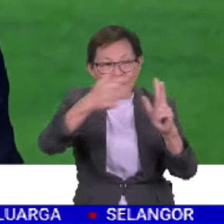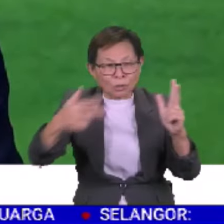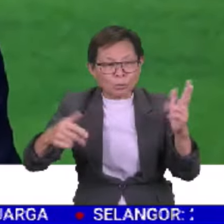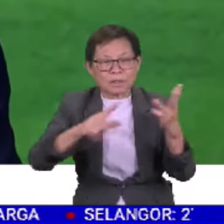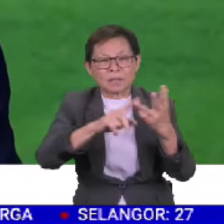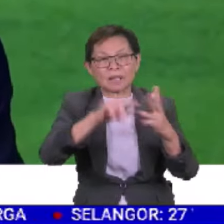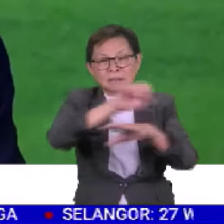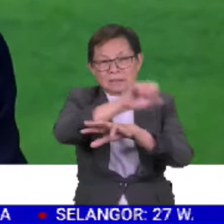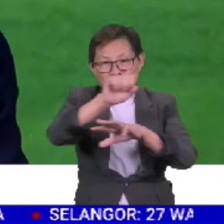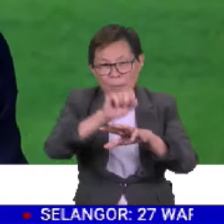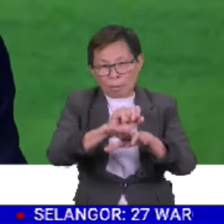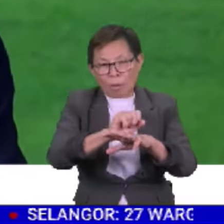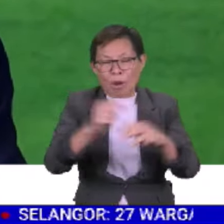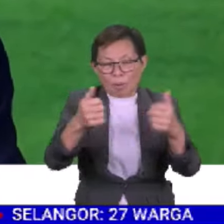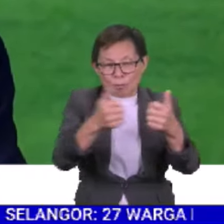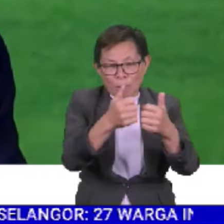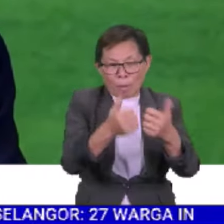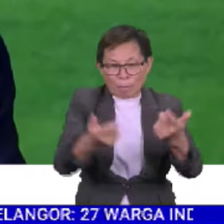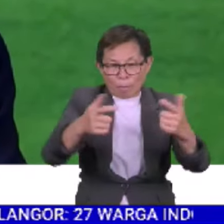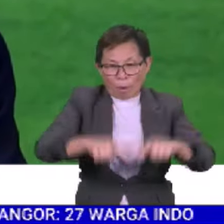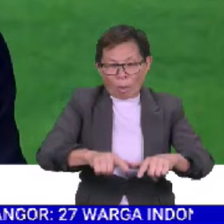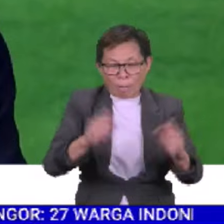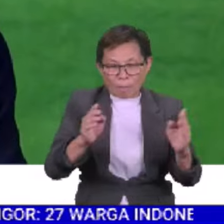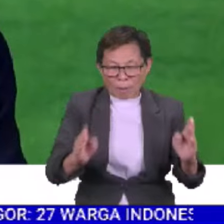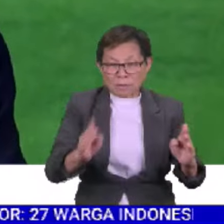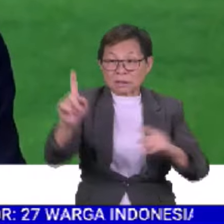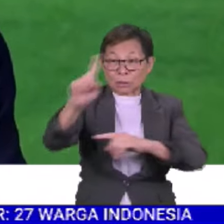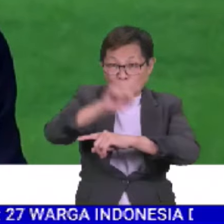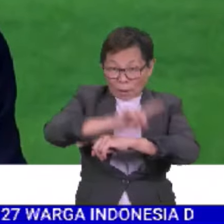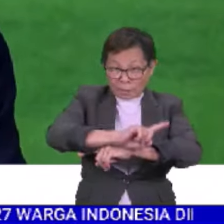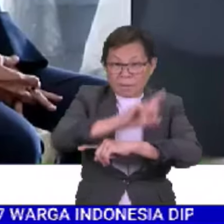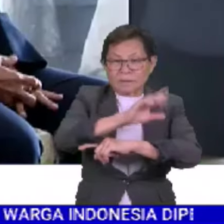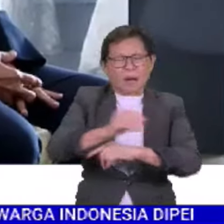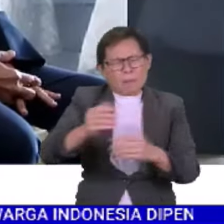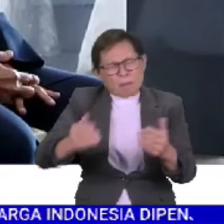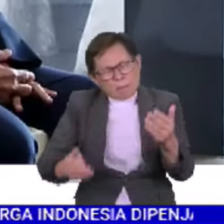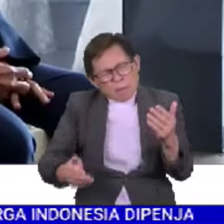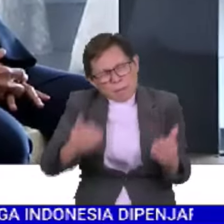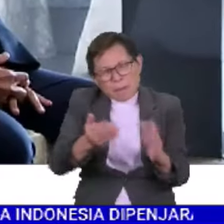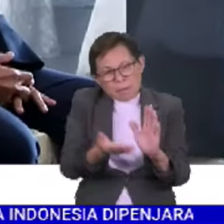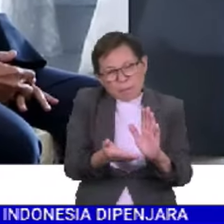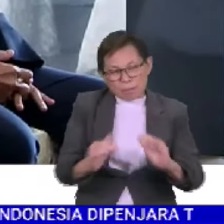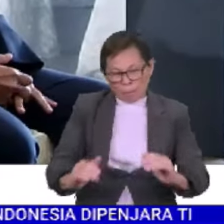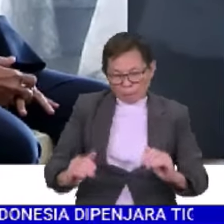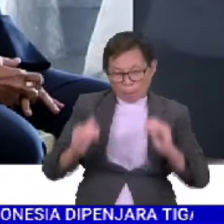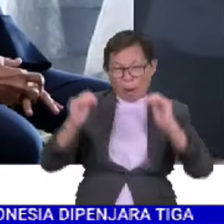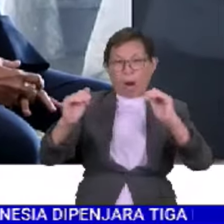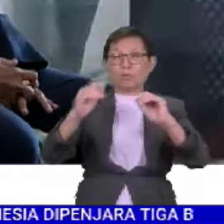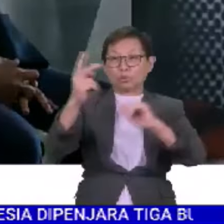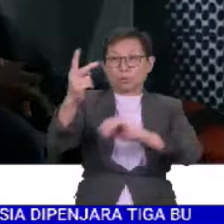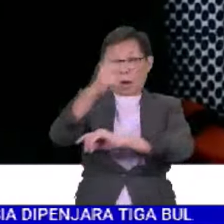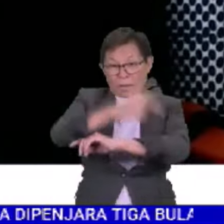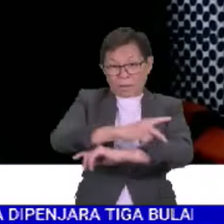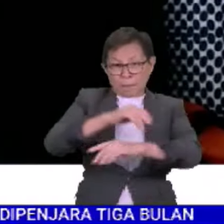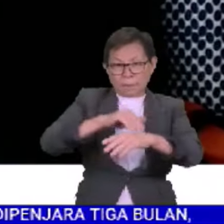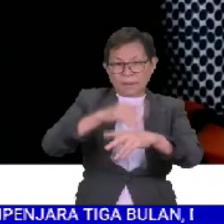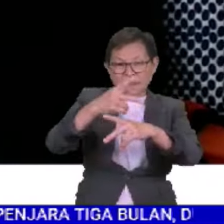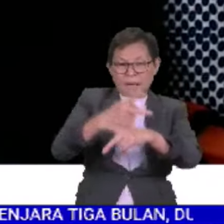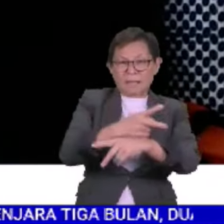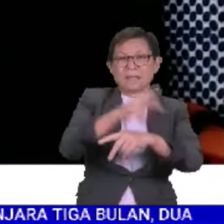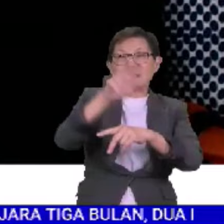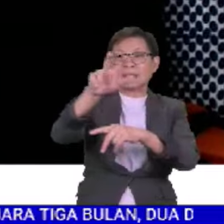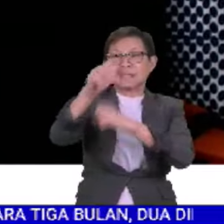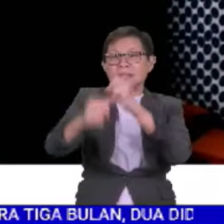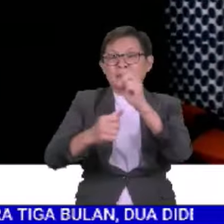Indonesia dan Singapura. Kejohanan akan berlangsung dalam tempoh sehari namun ia dijangka dinaik taraf kepada 2 hari pada edisi